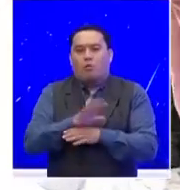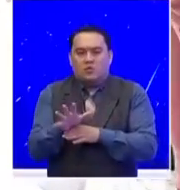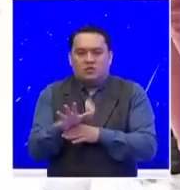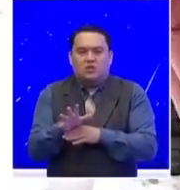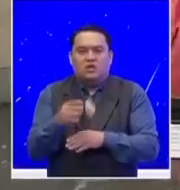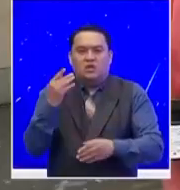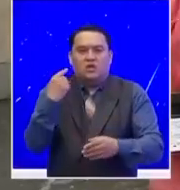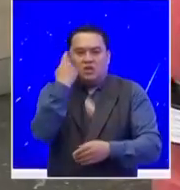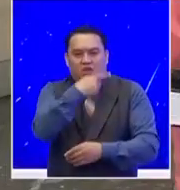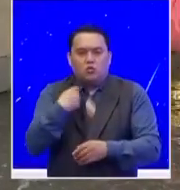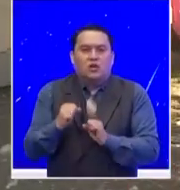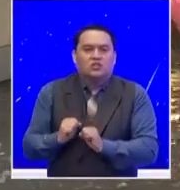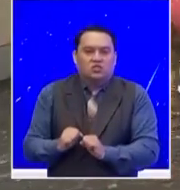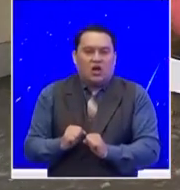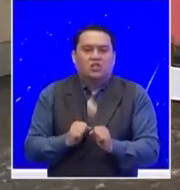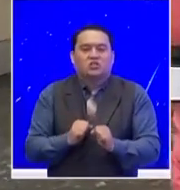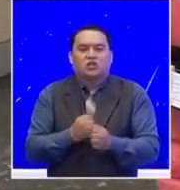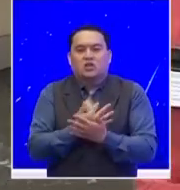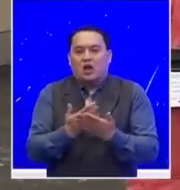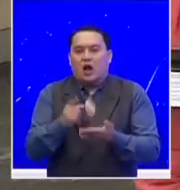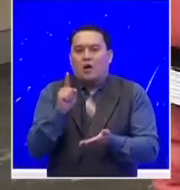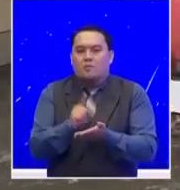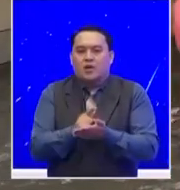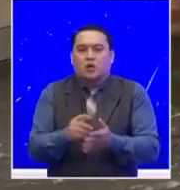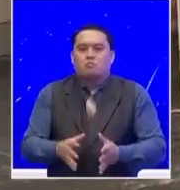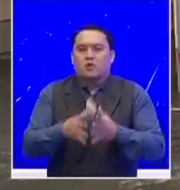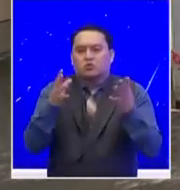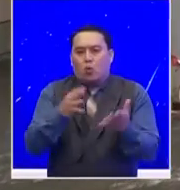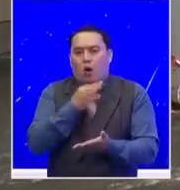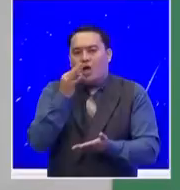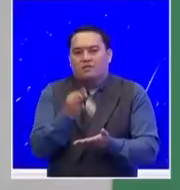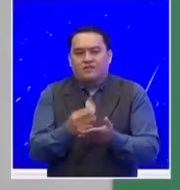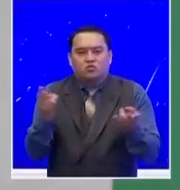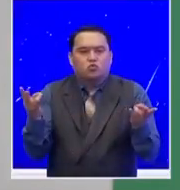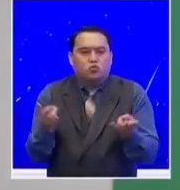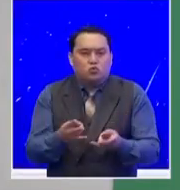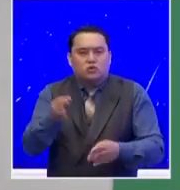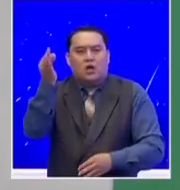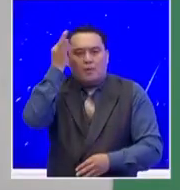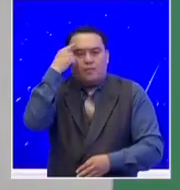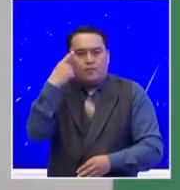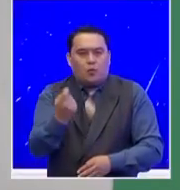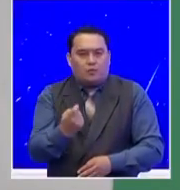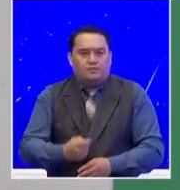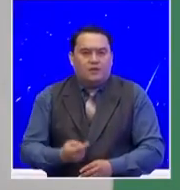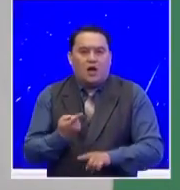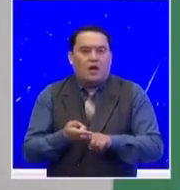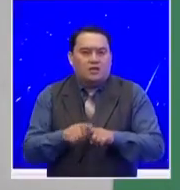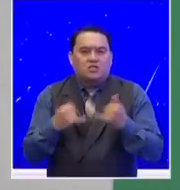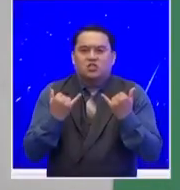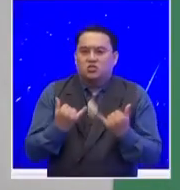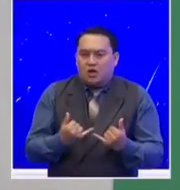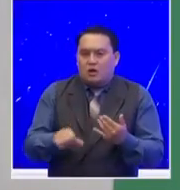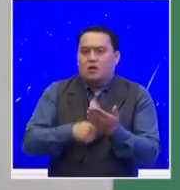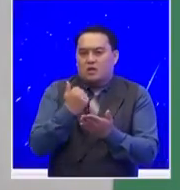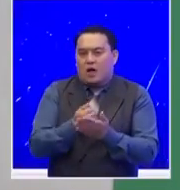средствами индивидуальной защиты местные власти должны подходить с большой ответственностью. Еще раз напомнила главный санврач. Это сейчас